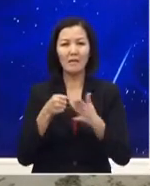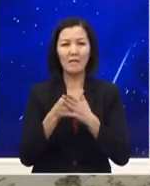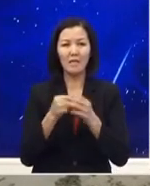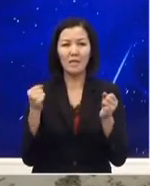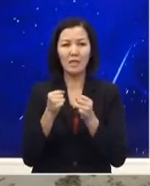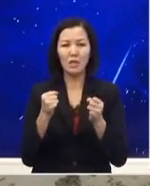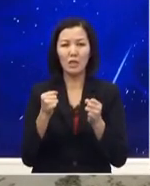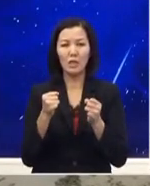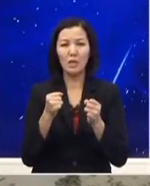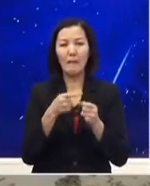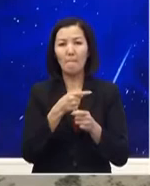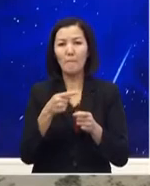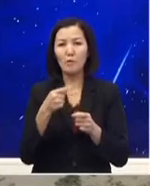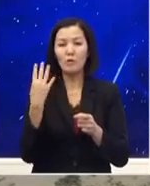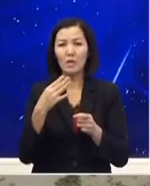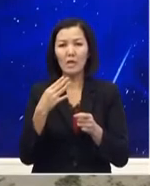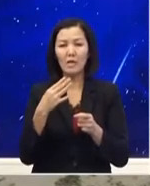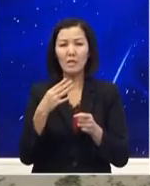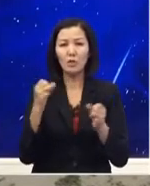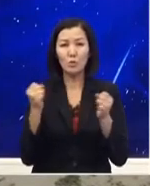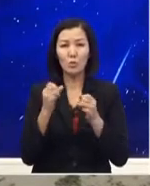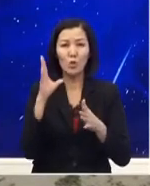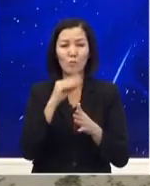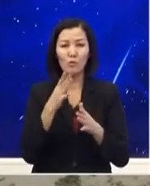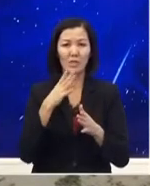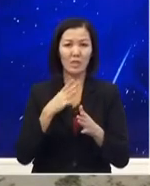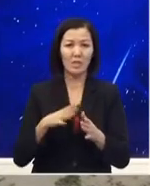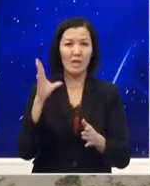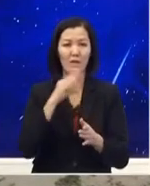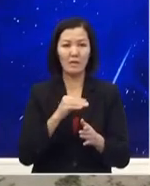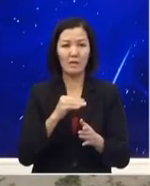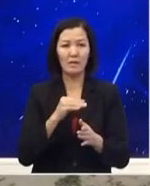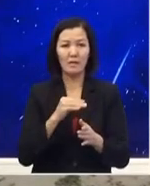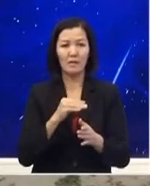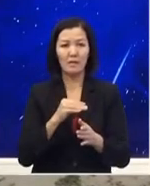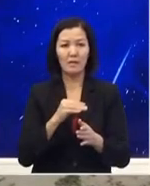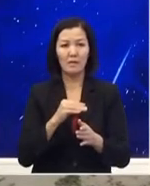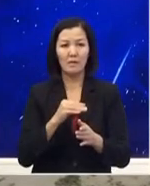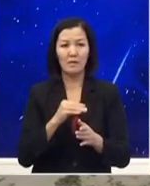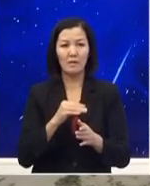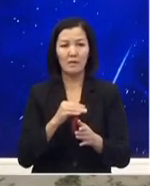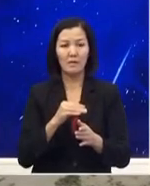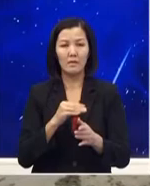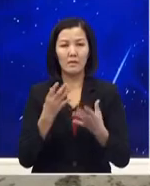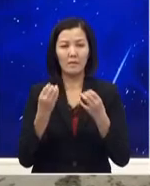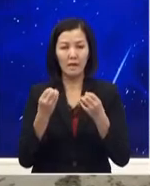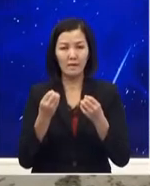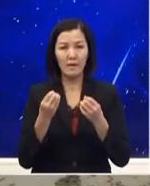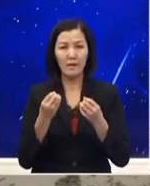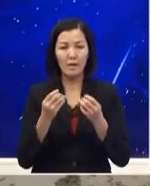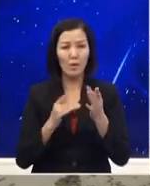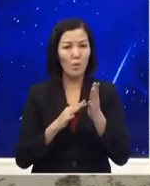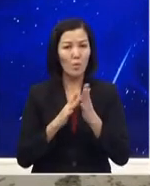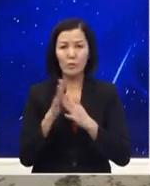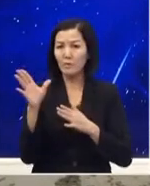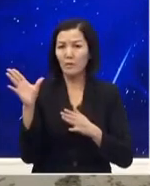40 градусқа дейін суық болады. Амплитуда 80 градус. Оған кез келген өсімдік шыдай